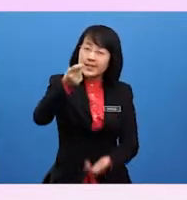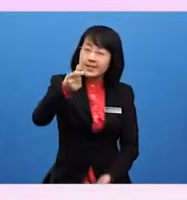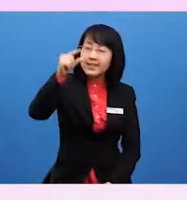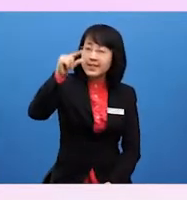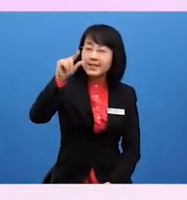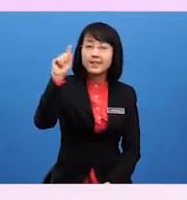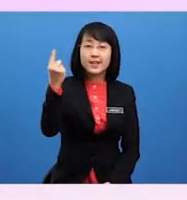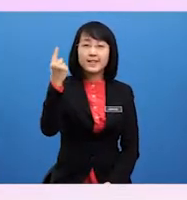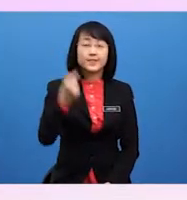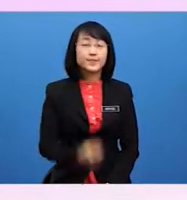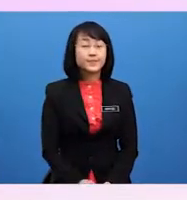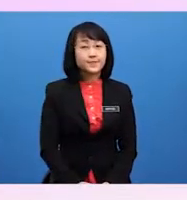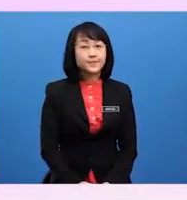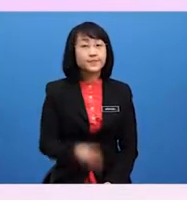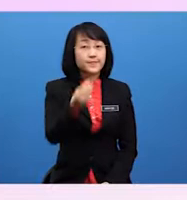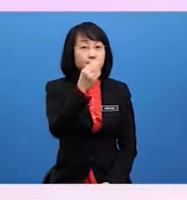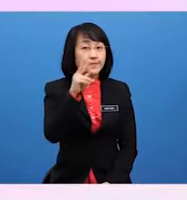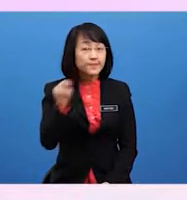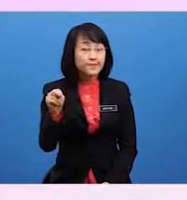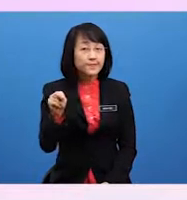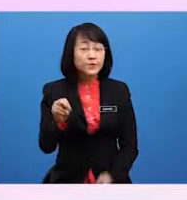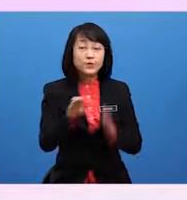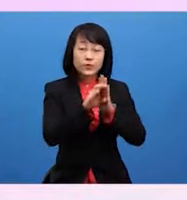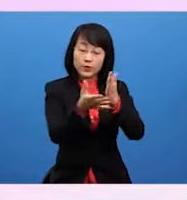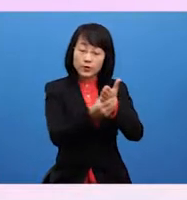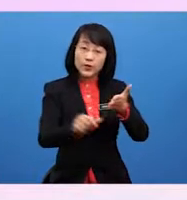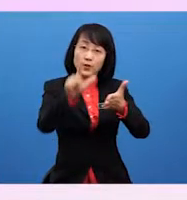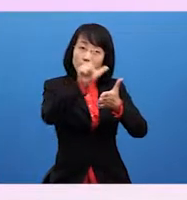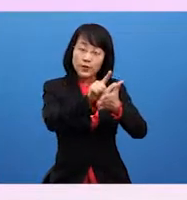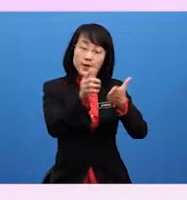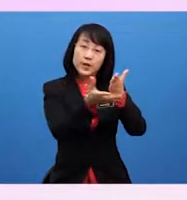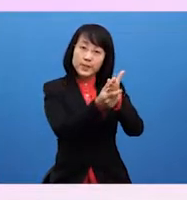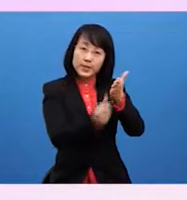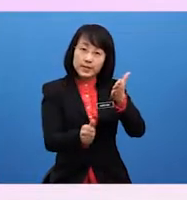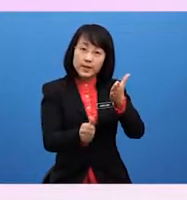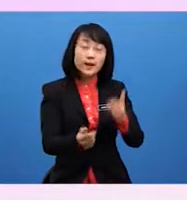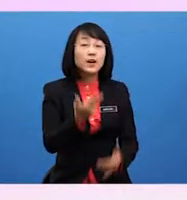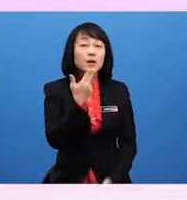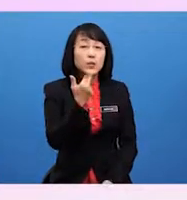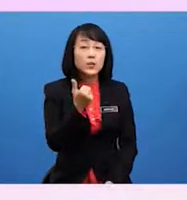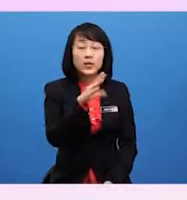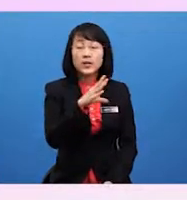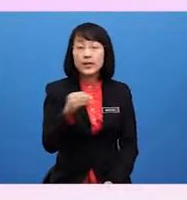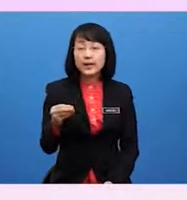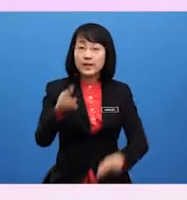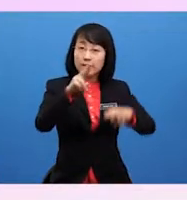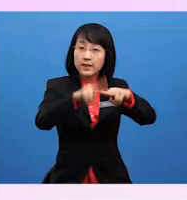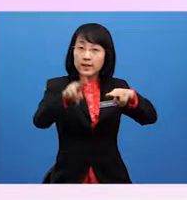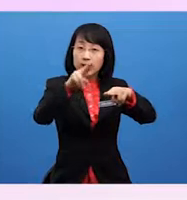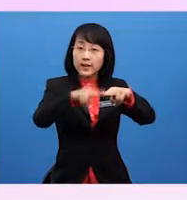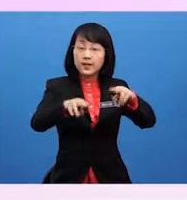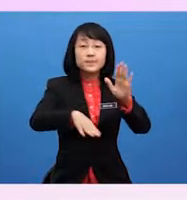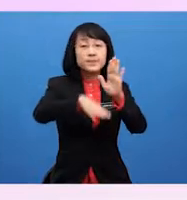sedikit sahaja. Makanan seperti lemak, minyak, gula dan garam yang